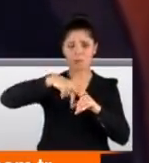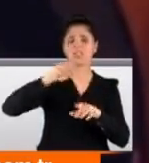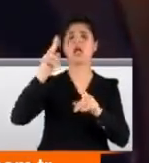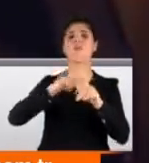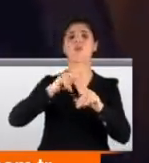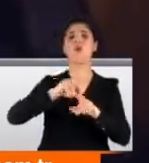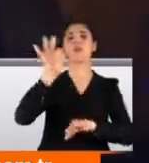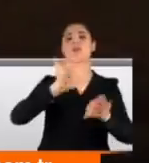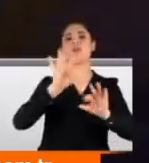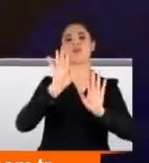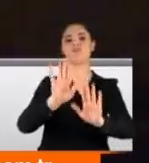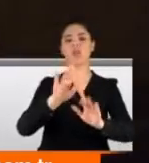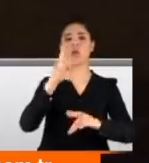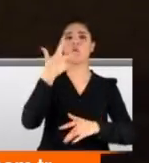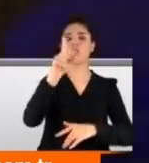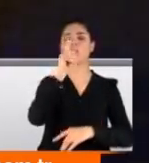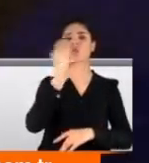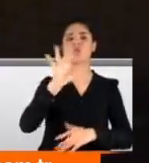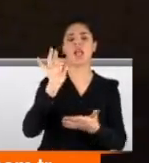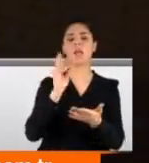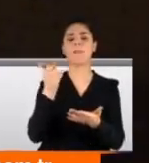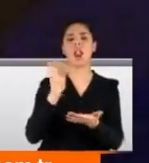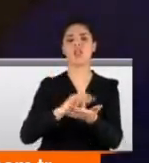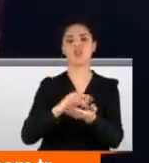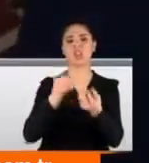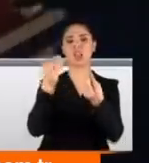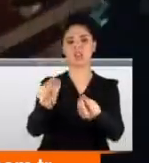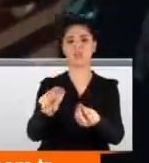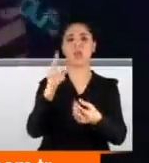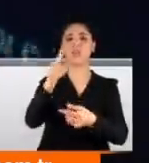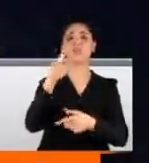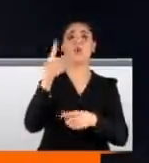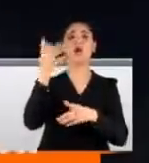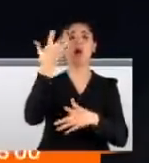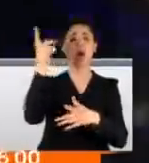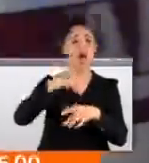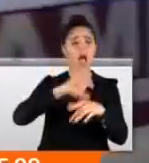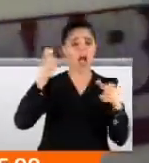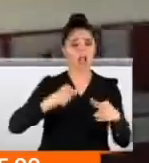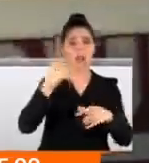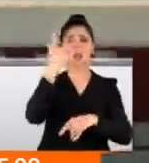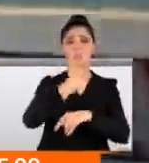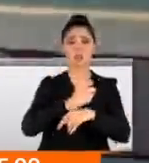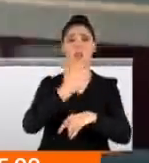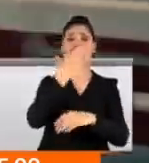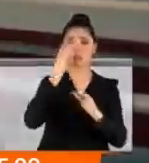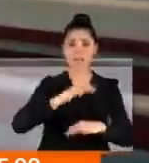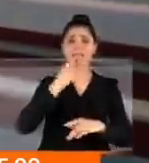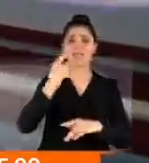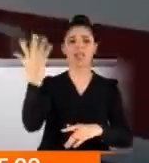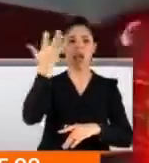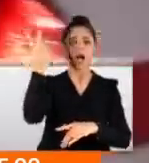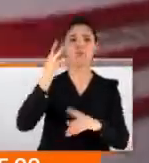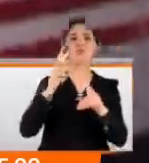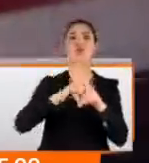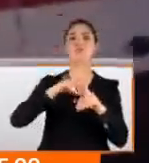polis kontrolüne takıldı. 3150 lira para cezası kesildi. Ve bu arada hastanedekilerin 3-4 saat beklersin dediği ambulans